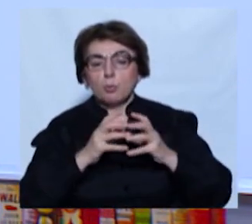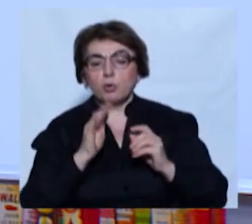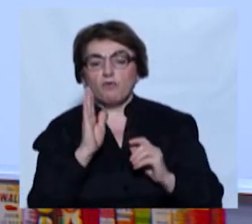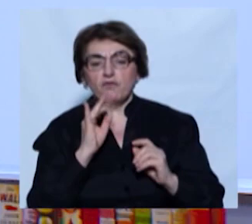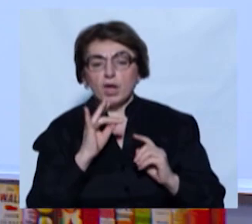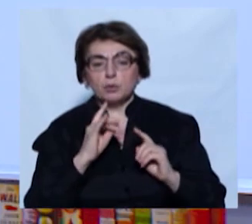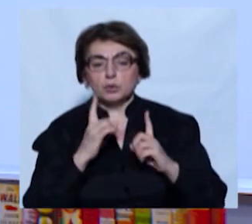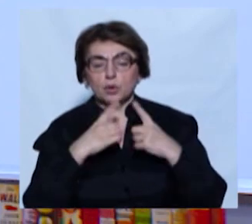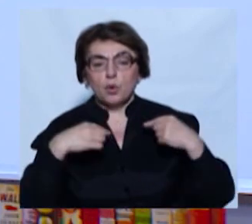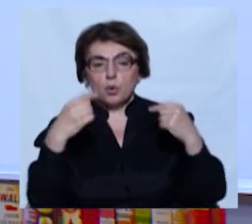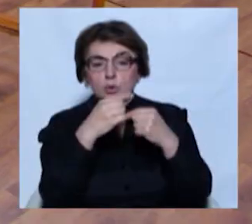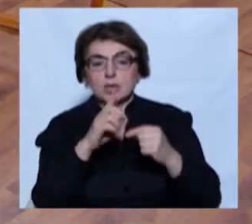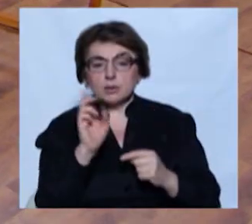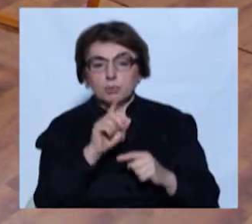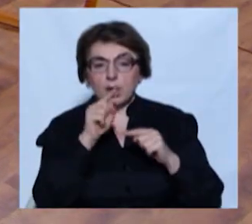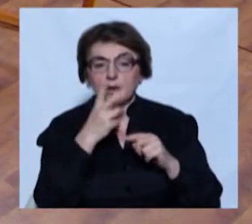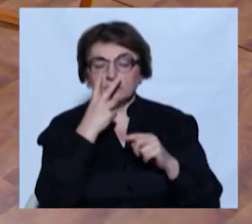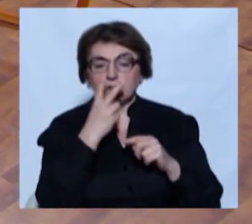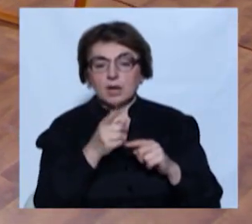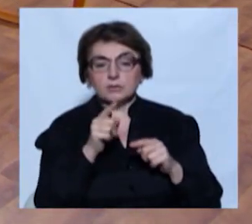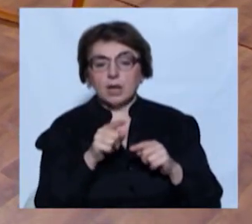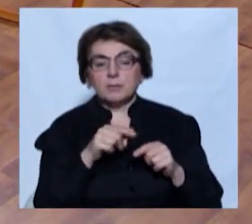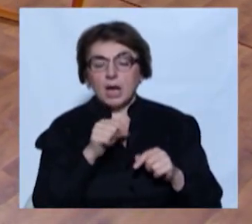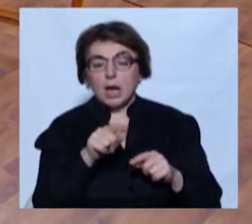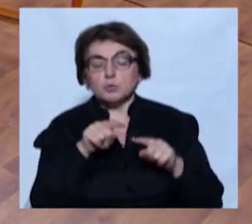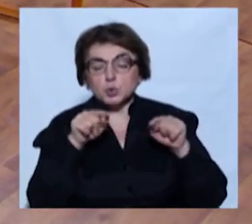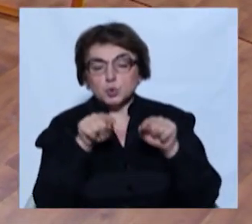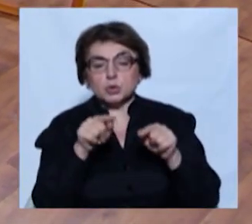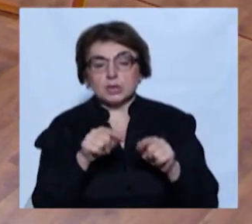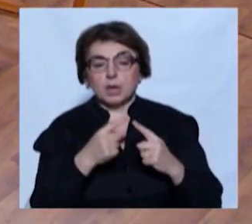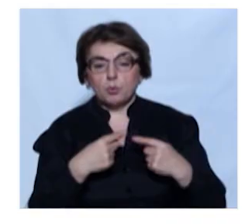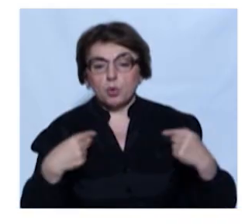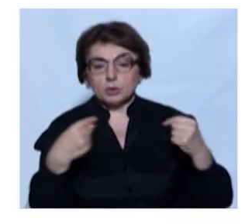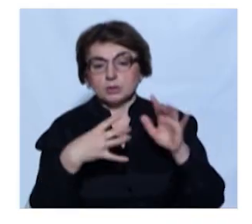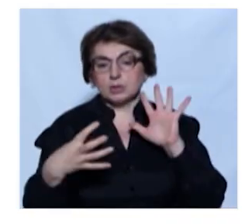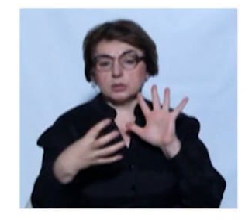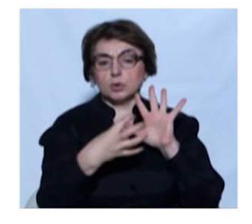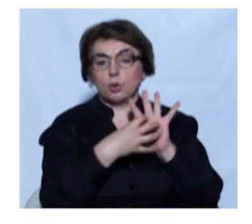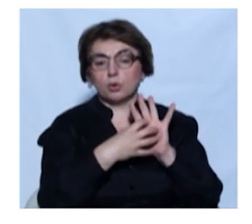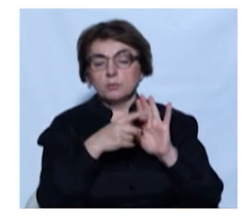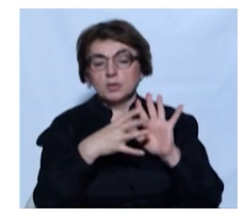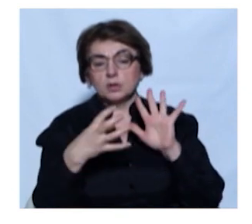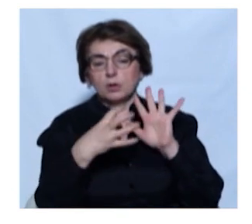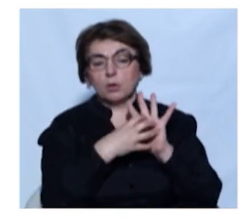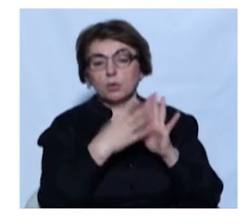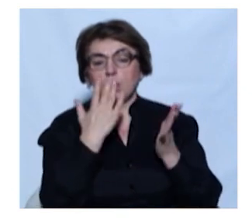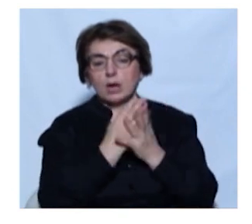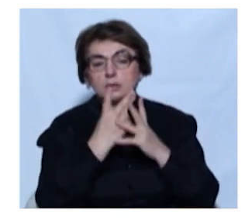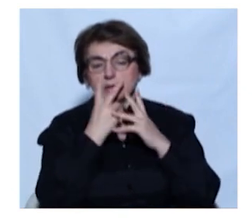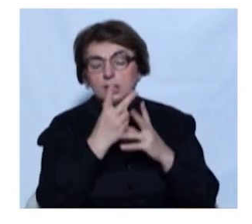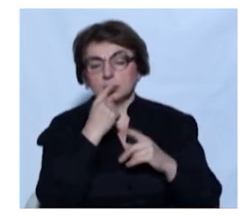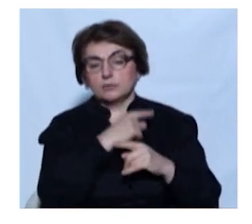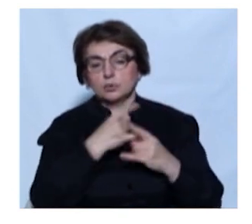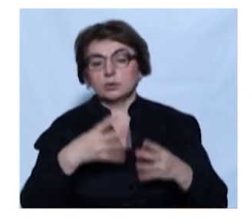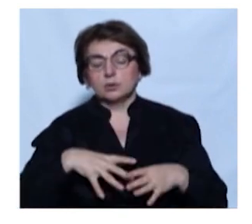ბუნების დაცვის ფონდს. მე ახლა გაჩვენებ სწორედ ასევე ამ ორგანიზაციის ლოგოს. თქვენ ხედავთ, რომ მისი სიმბოლო გახლავთ,